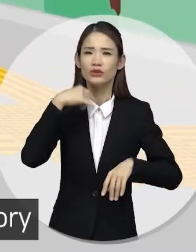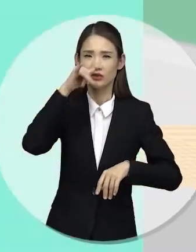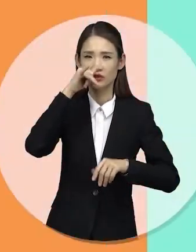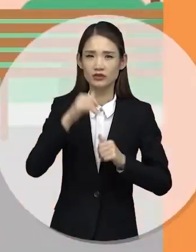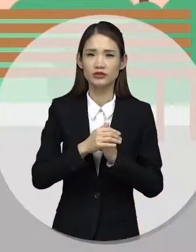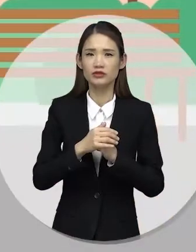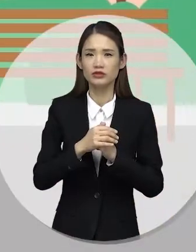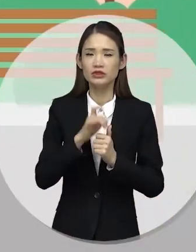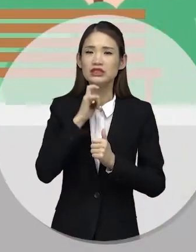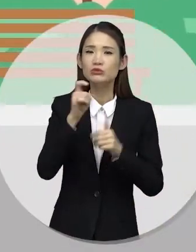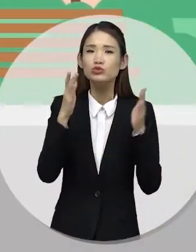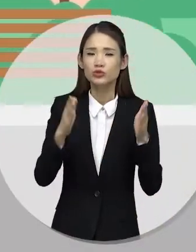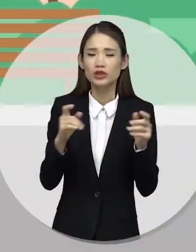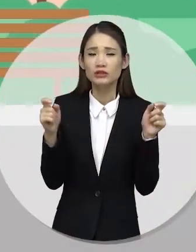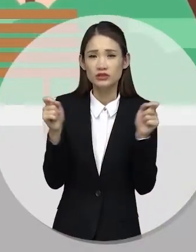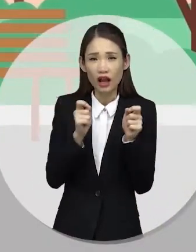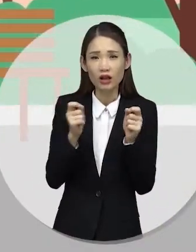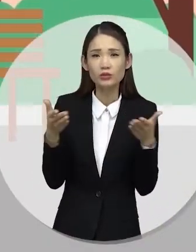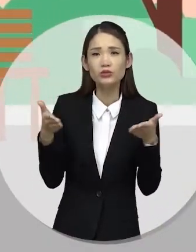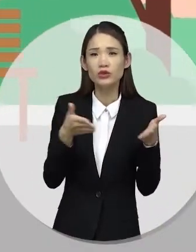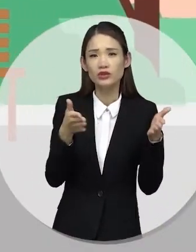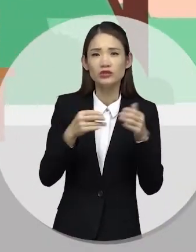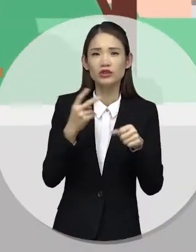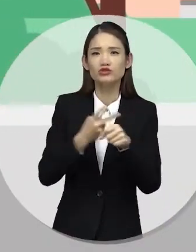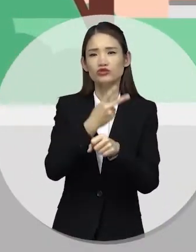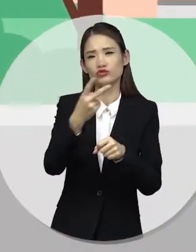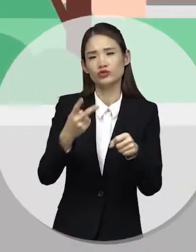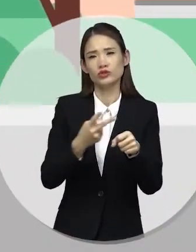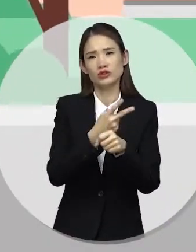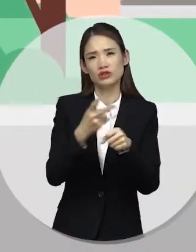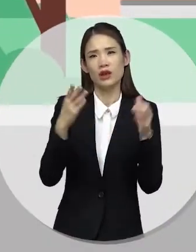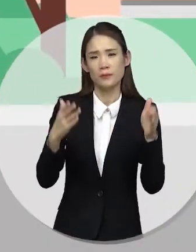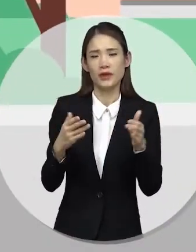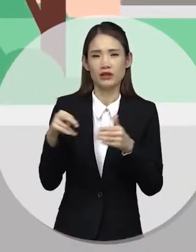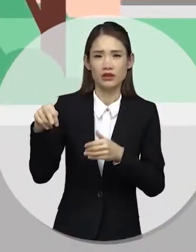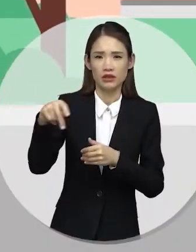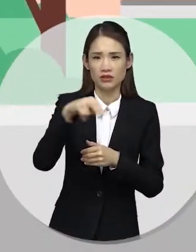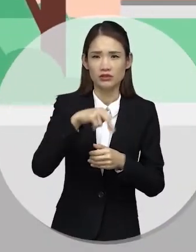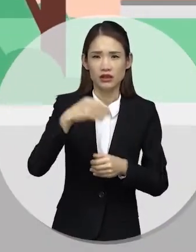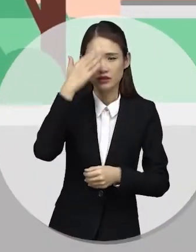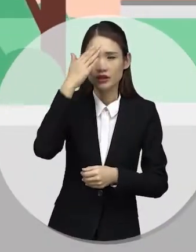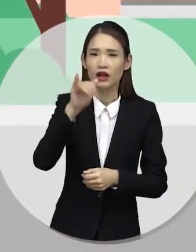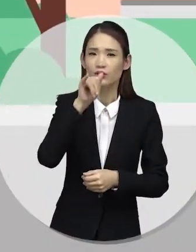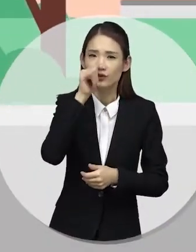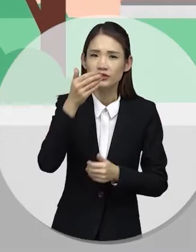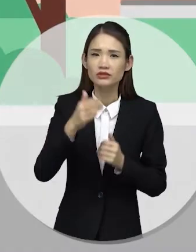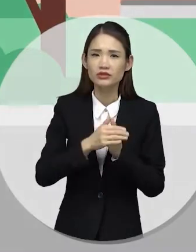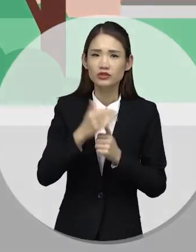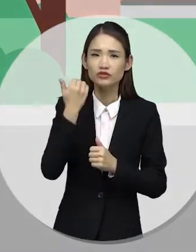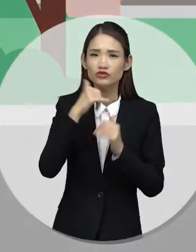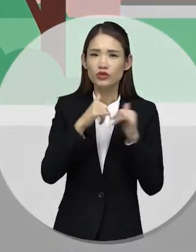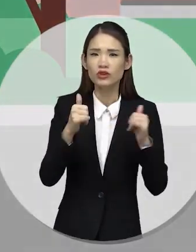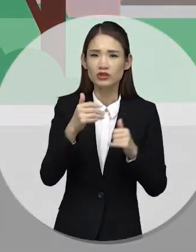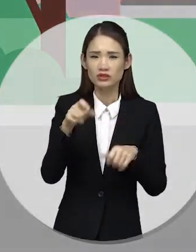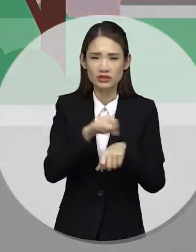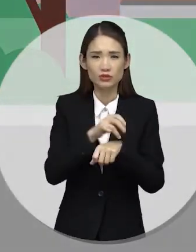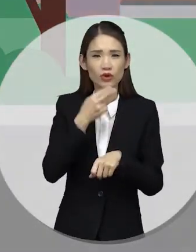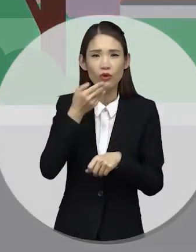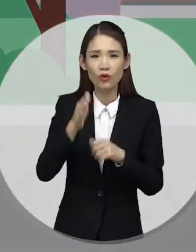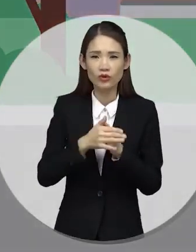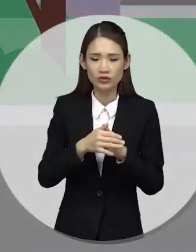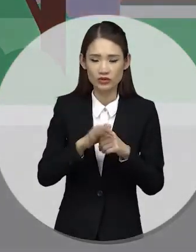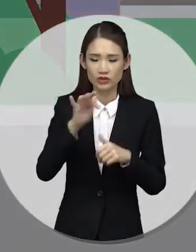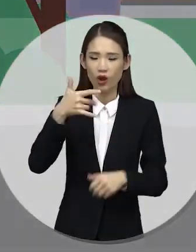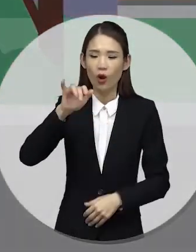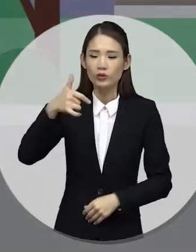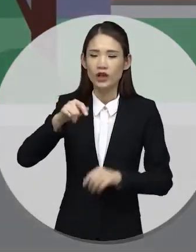있는데요. 10분이면 갈 수 있는 거리를 2시간이나 걸려서 도착했어요. 길이 낯설었던 것도 있었지만 누군가는 별것